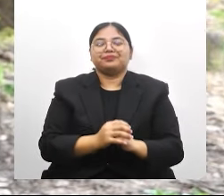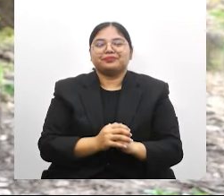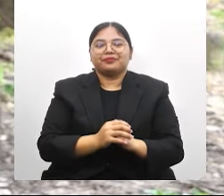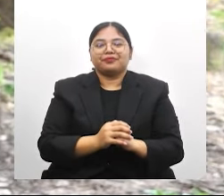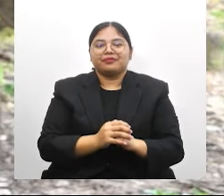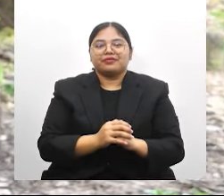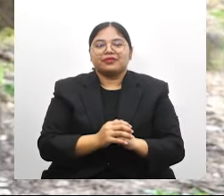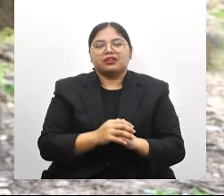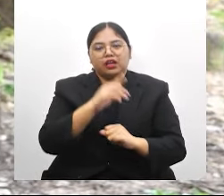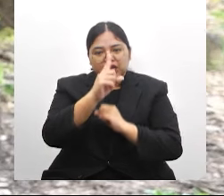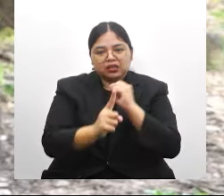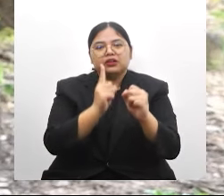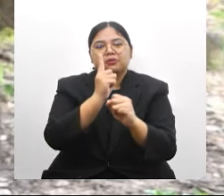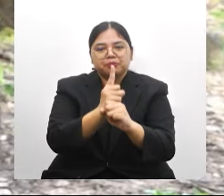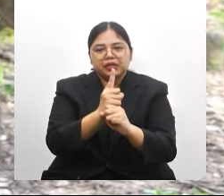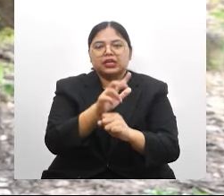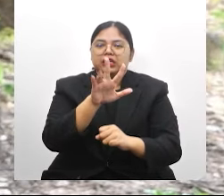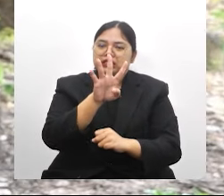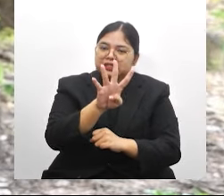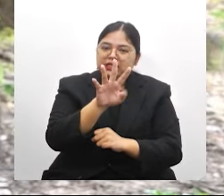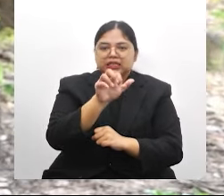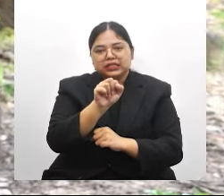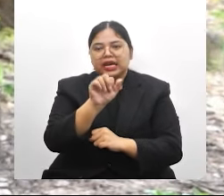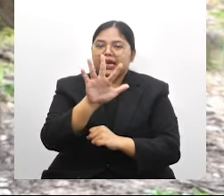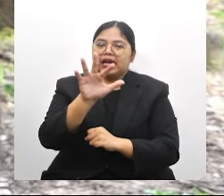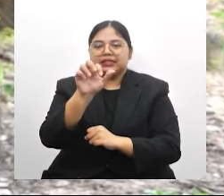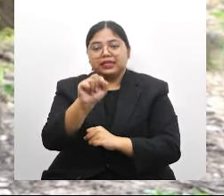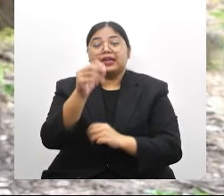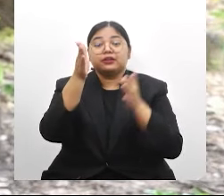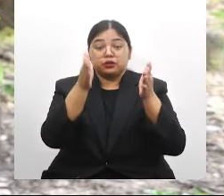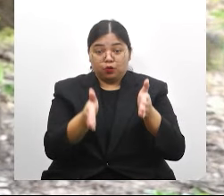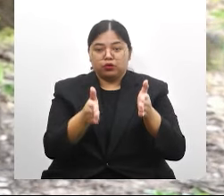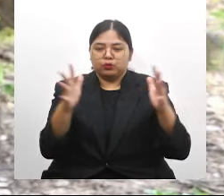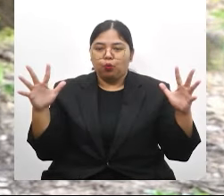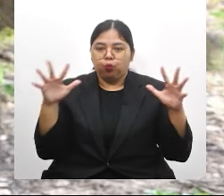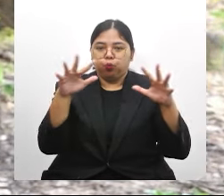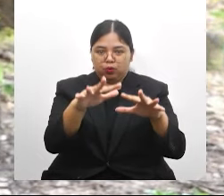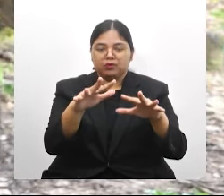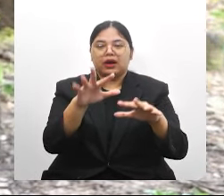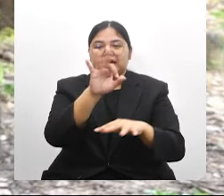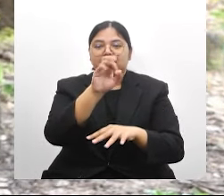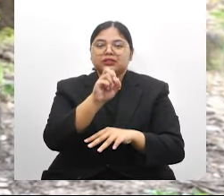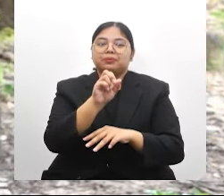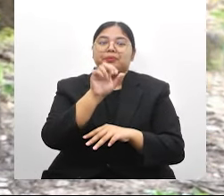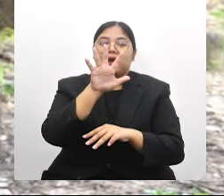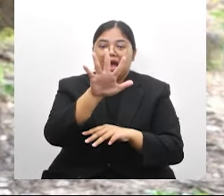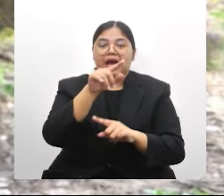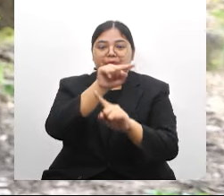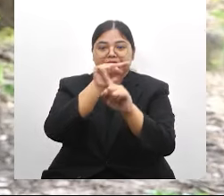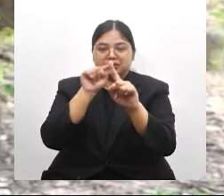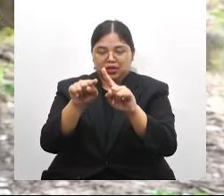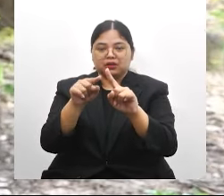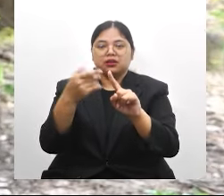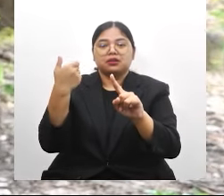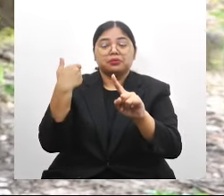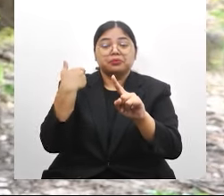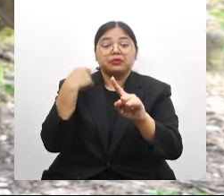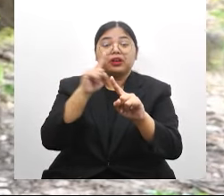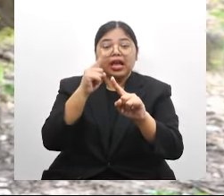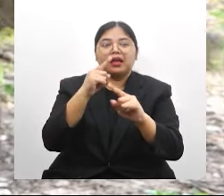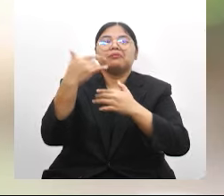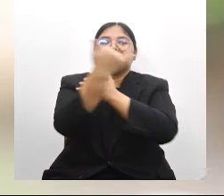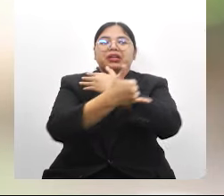ปีเนี่ยนับประมาณ 4500,000 4 500,000คนซึ่งส่วนใหญ่เนี่ยประมาณ 95%ซึ่งเป็นนักนักท่องเที่ยวอ่าต่าง